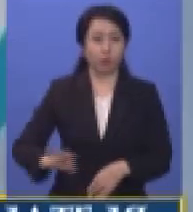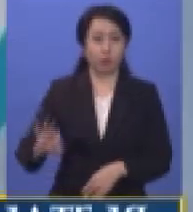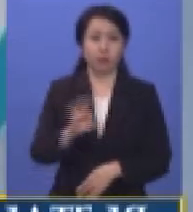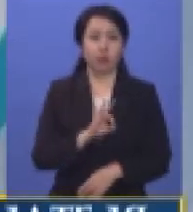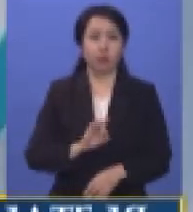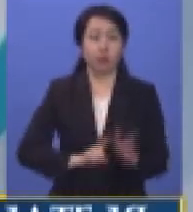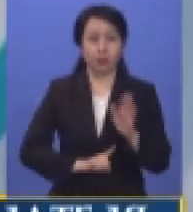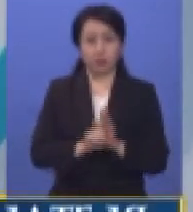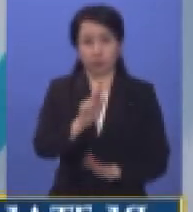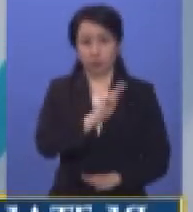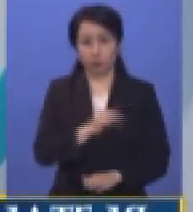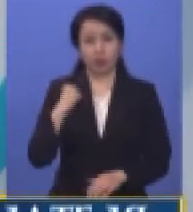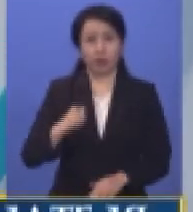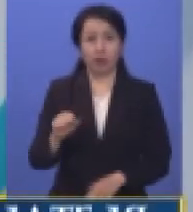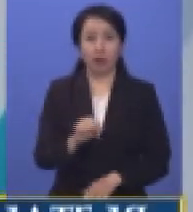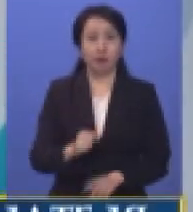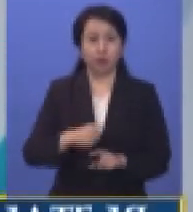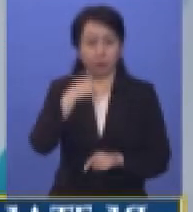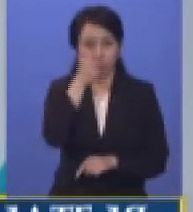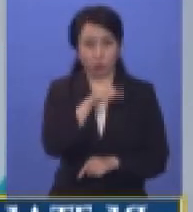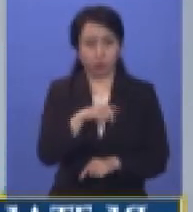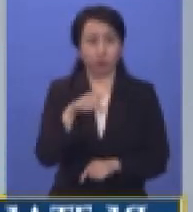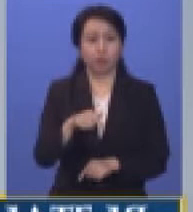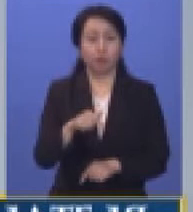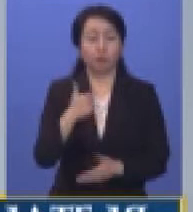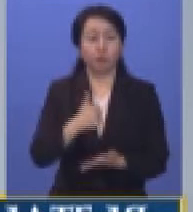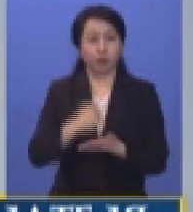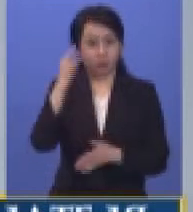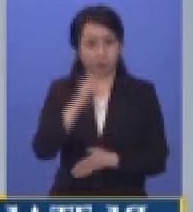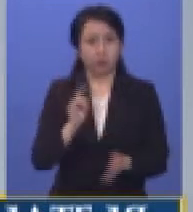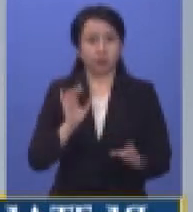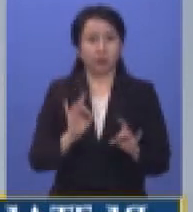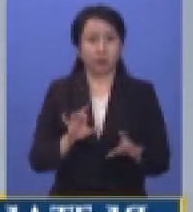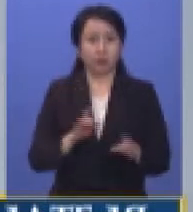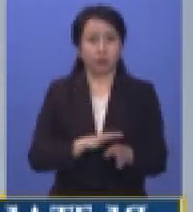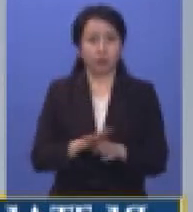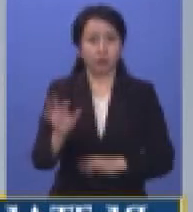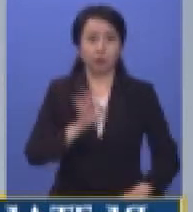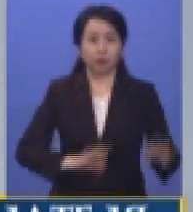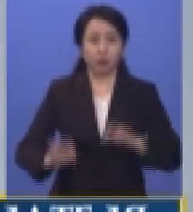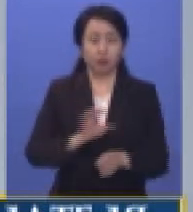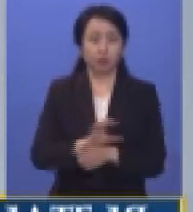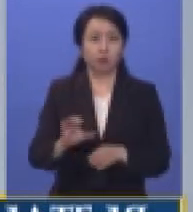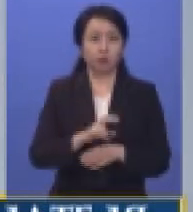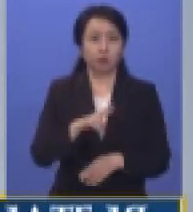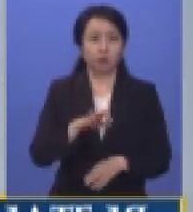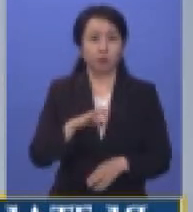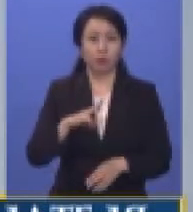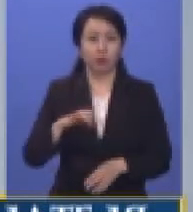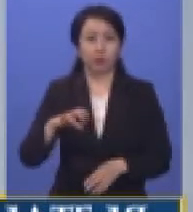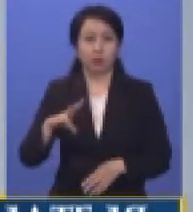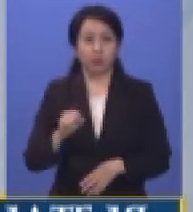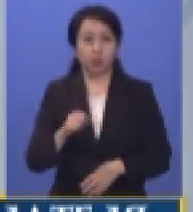области. Запуск ожидается в августе текущего года. Кроме того, президенту доложено о ходе реализации проектов по